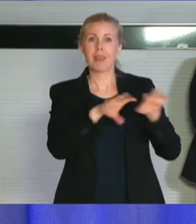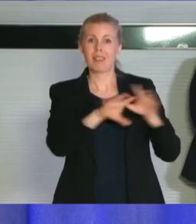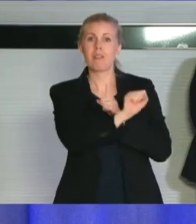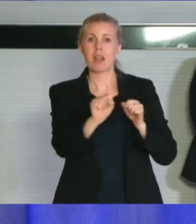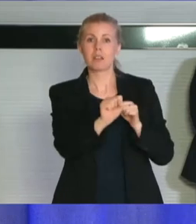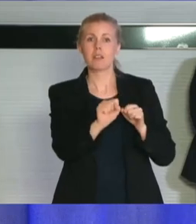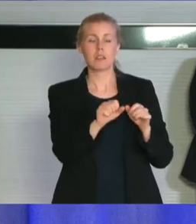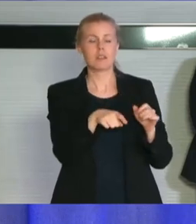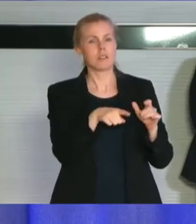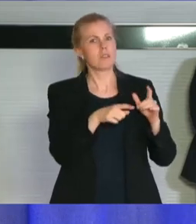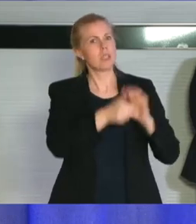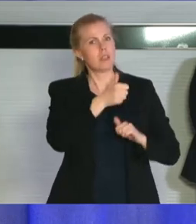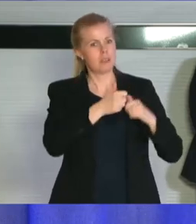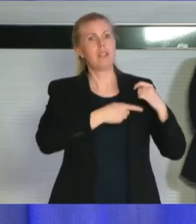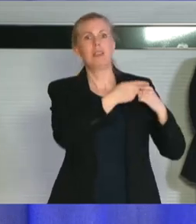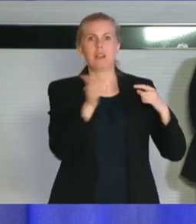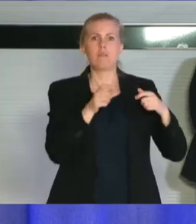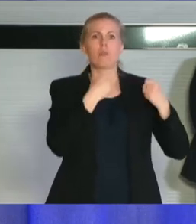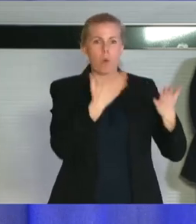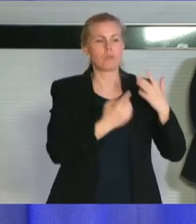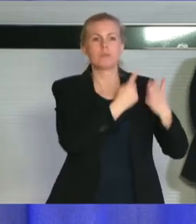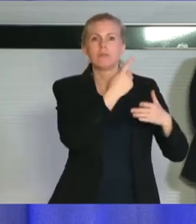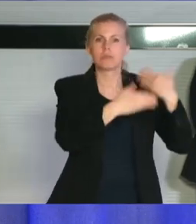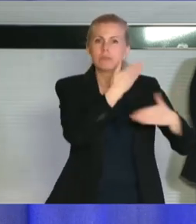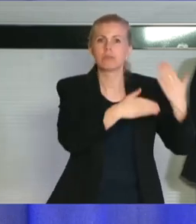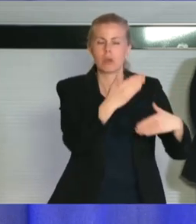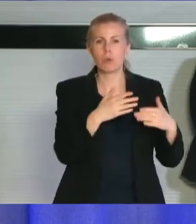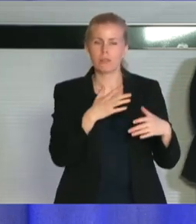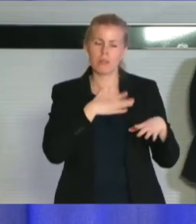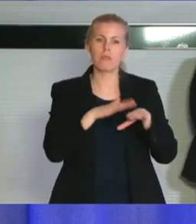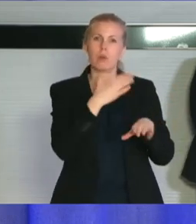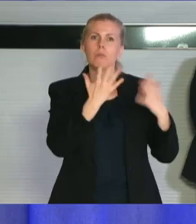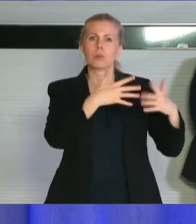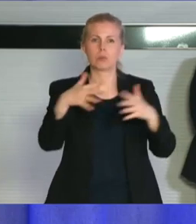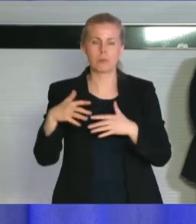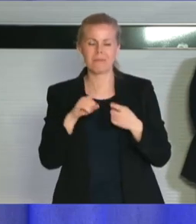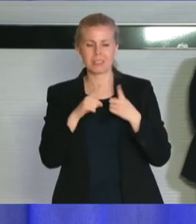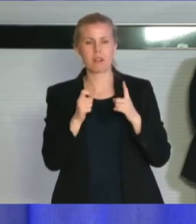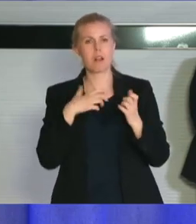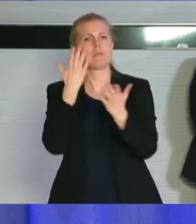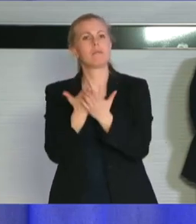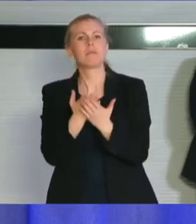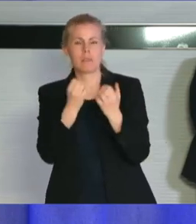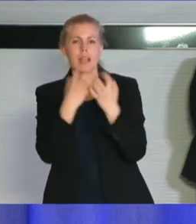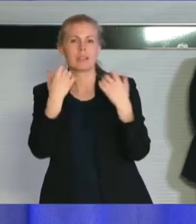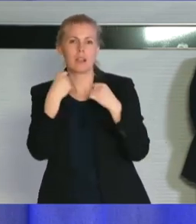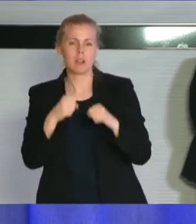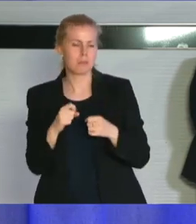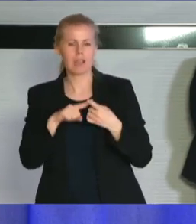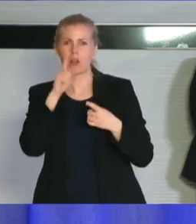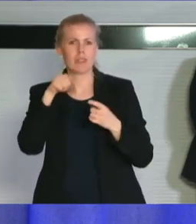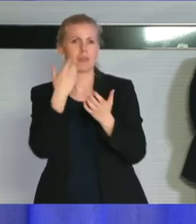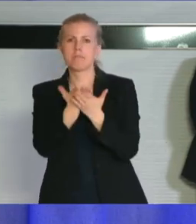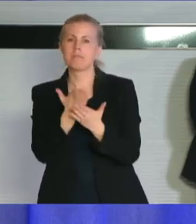det, sånn at vi sørger for at vi har full produksjon. Men det kommer til flere tiltak, men jeg kommer ikke til å forhåndskonkludere på